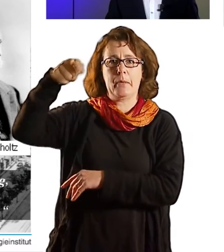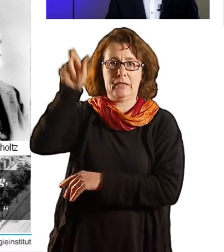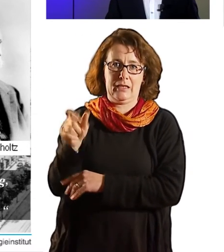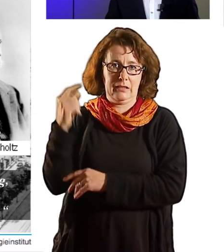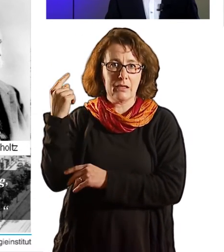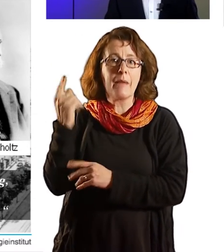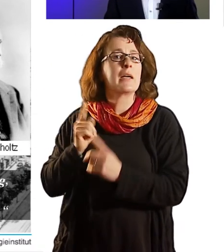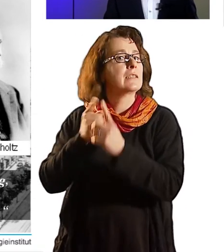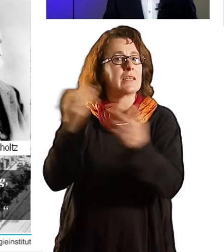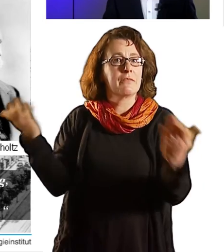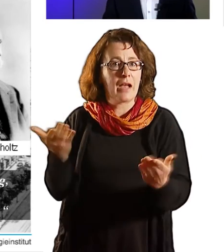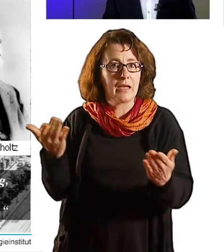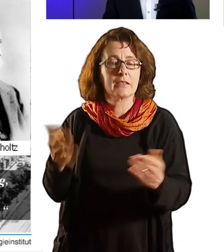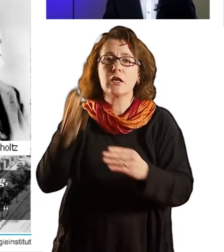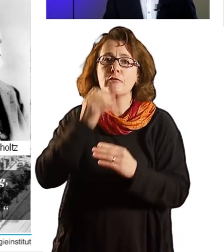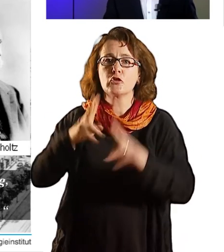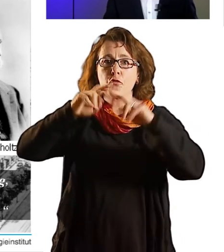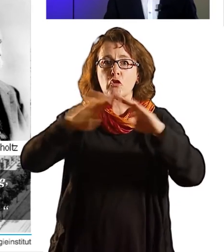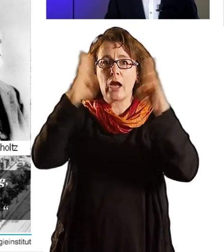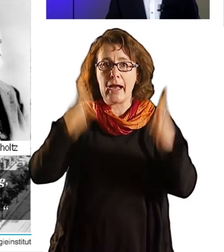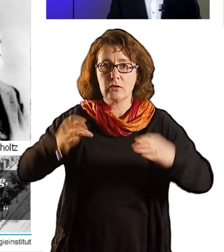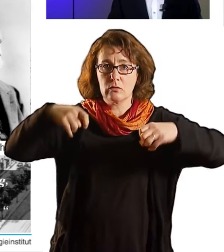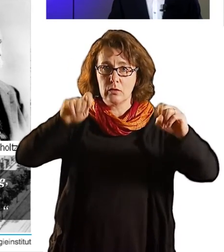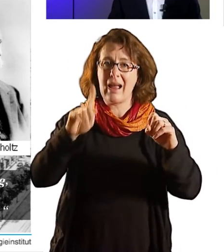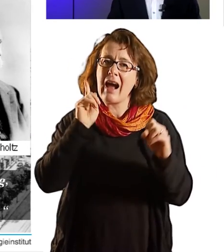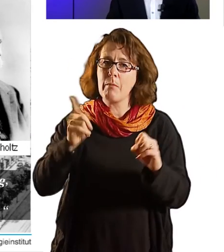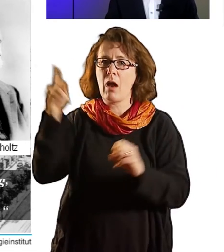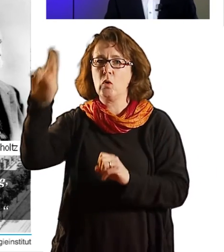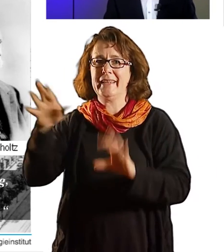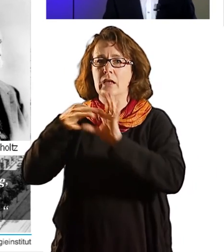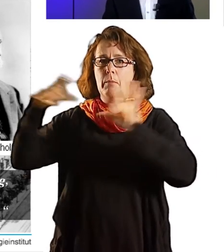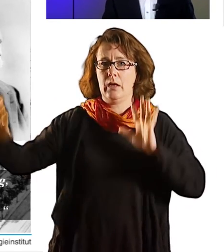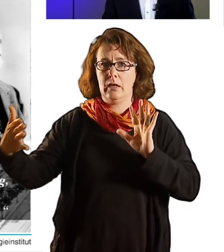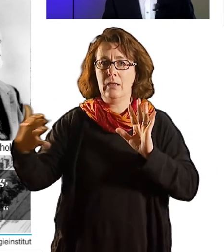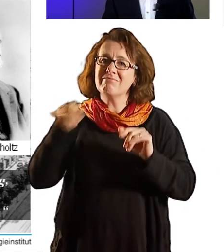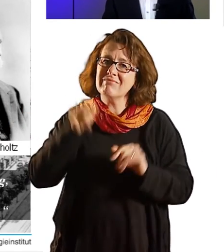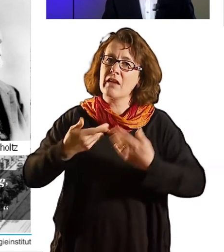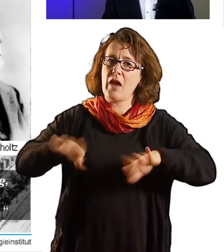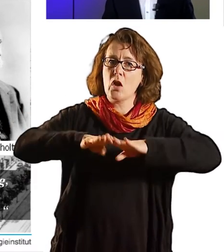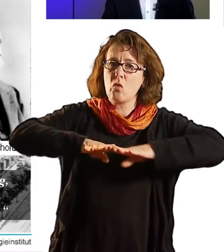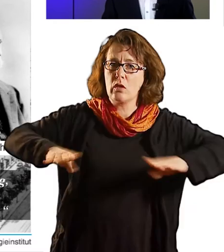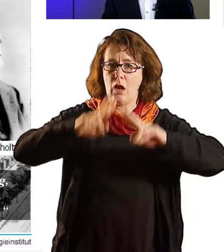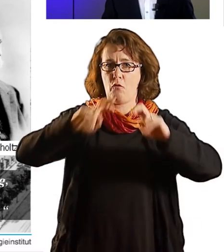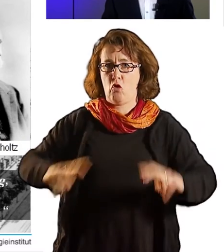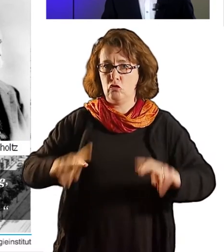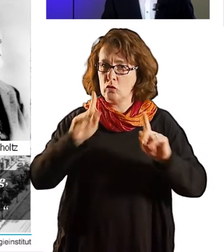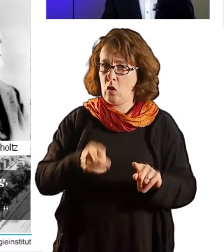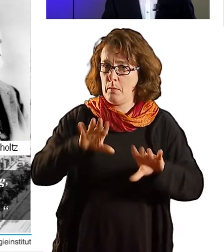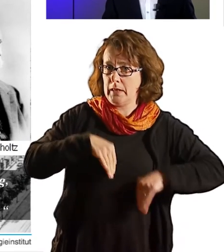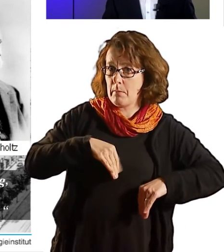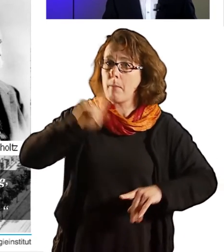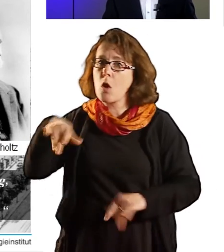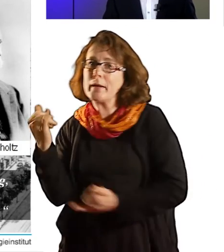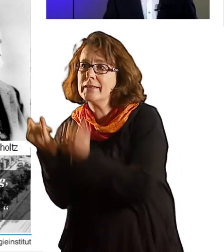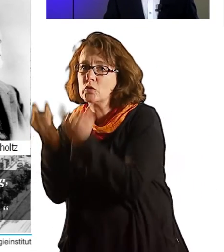staatlich finanzierte, außeruniversitäre Forschungseinrichtung zu schaffen, die sowohl der freien Grundlagenforschung verpflichtet ist, als auch die Industrie